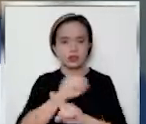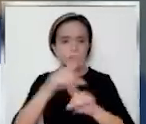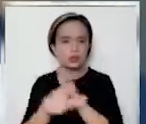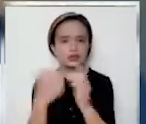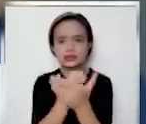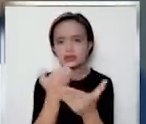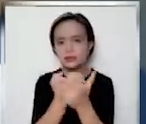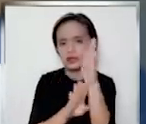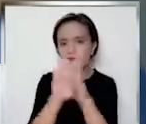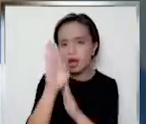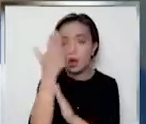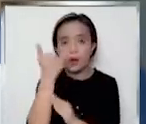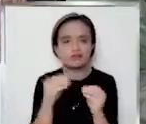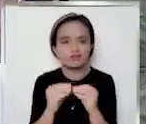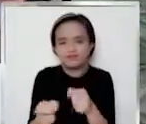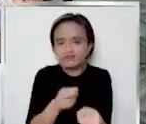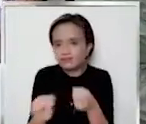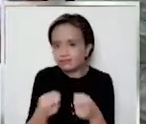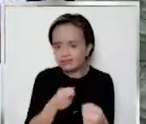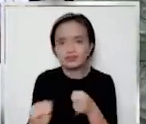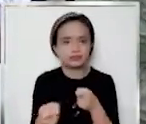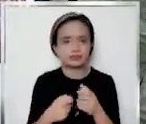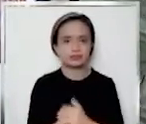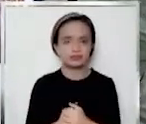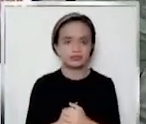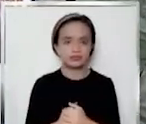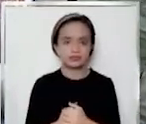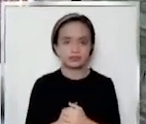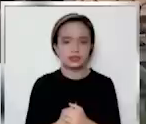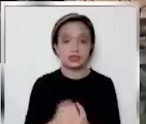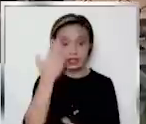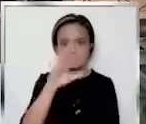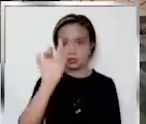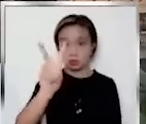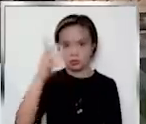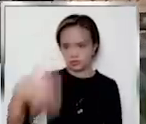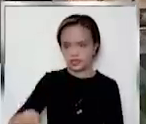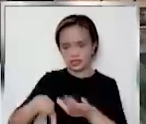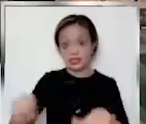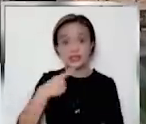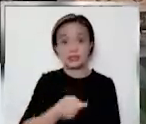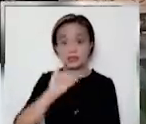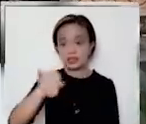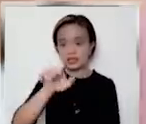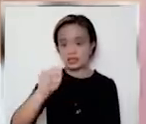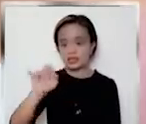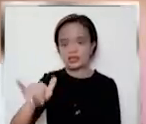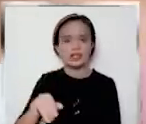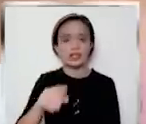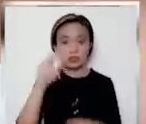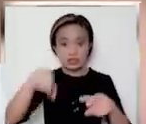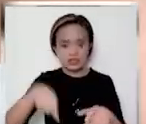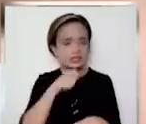mas manageable po yung at the household level. Dahil dalawa lang ang anak, sabi ni Jenny, hindi lang niya na ibibigay ang mga kailangan nila.